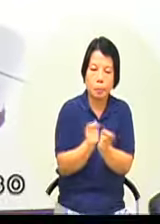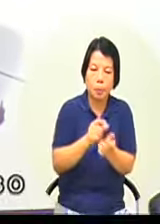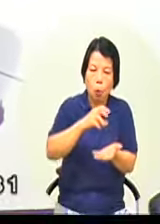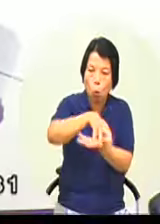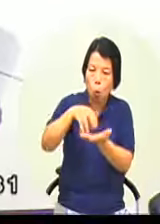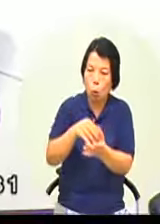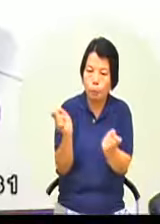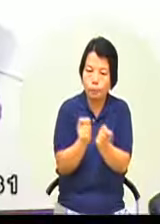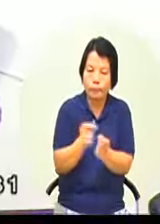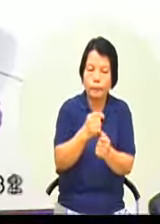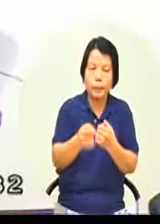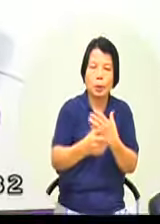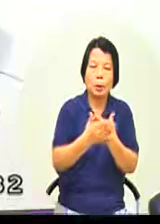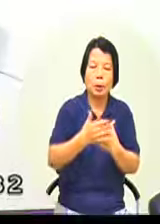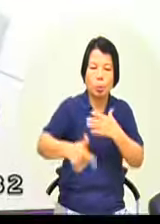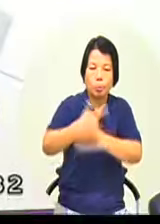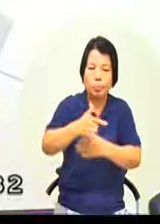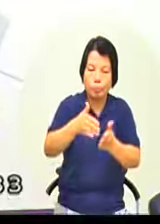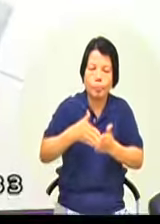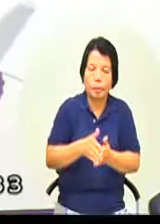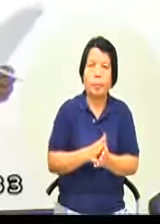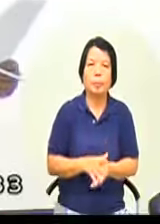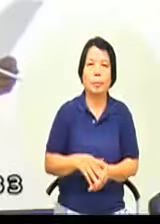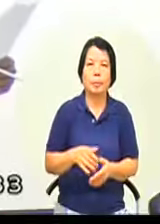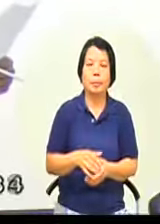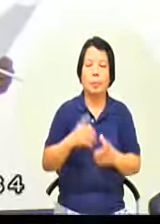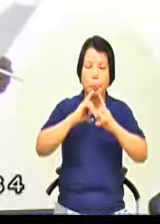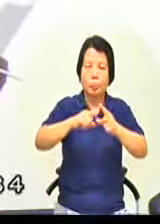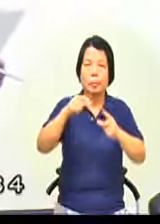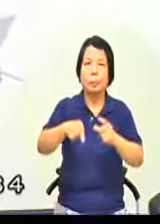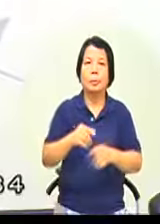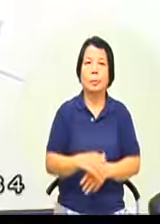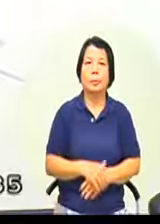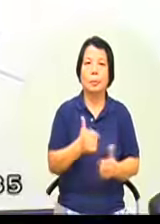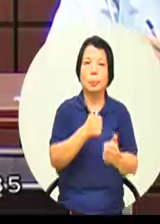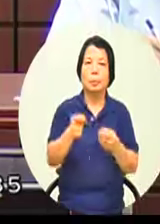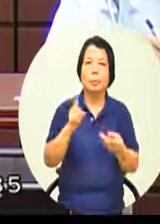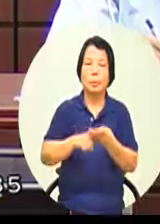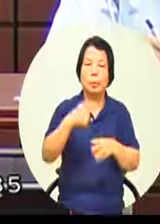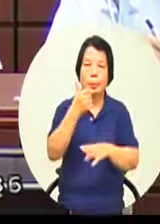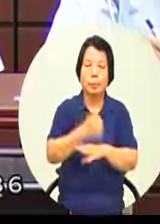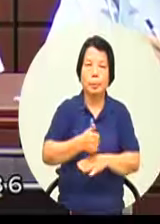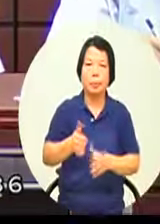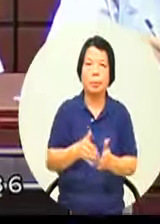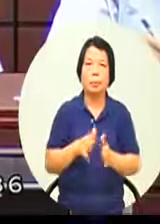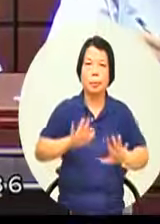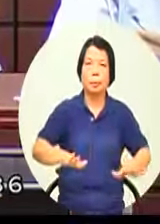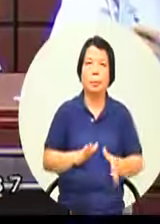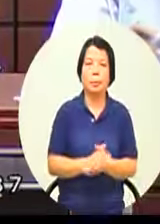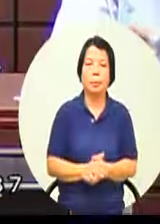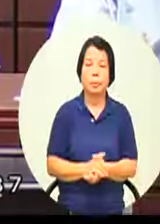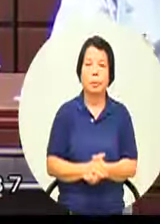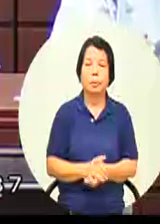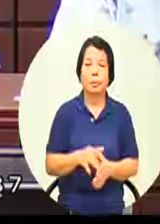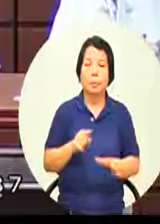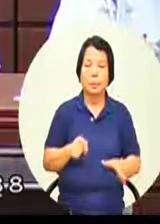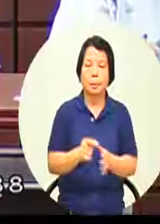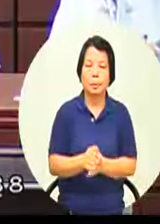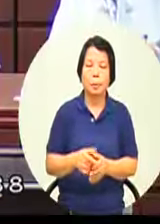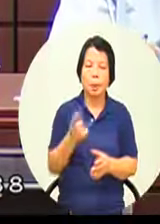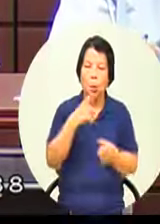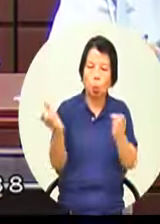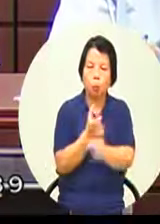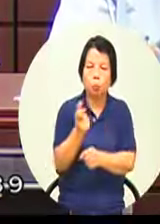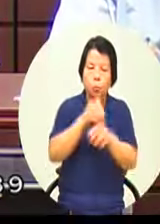一个补助跟帮助，请你答复一下。 好，请局长答复。 谢谢主席，谢谢陈议员。目前为止就是 这一次的天然灾